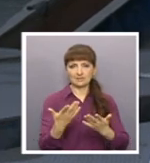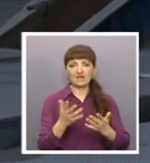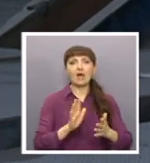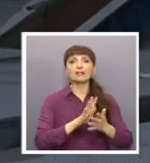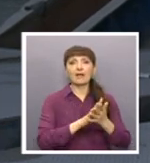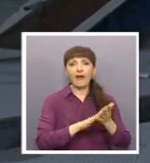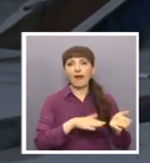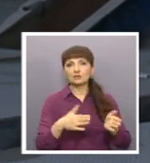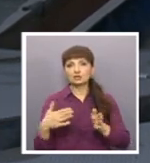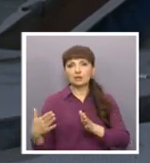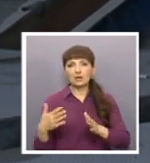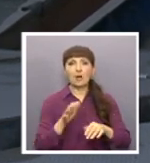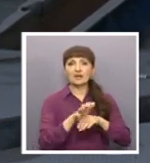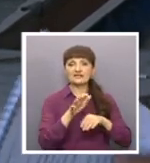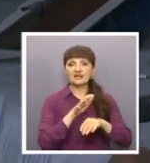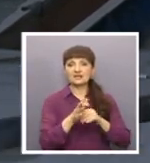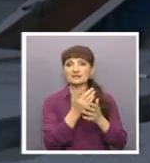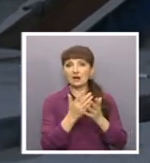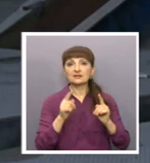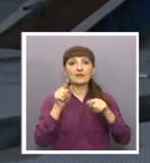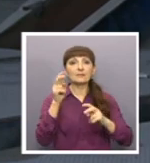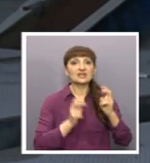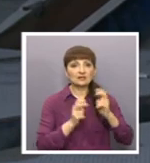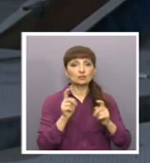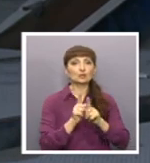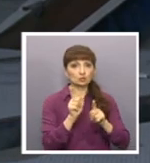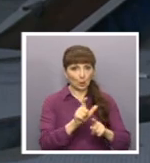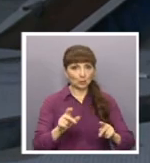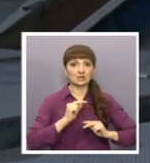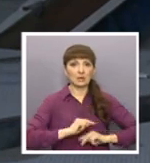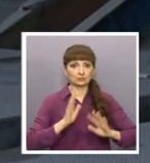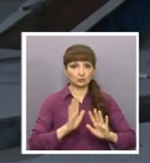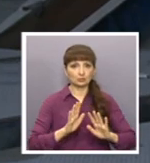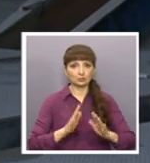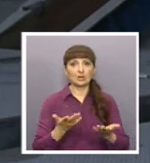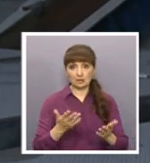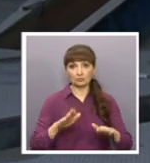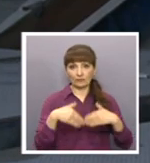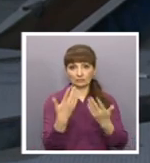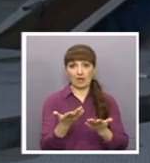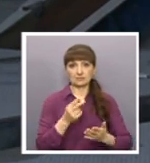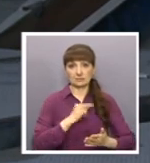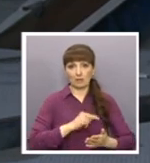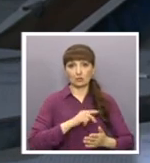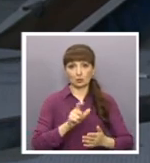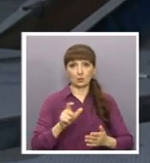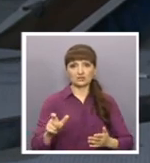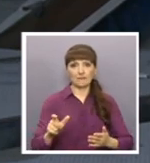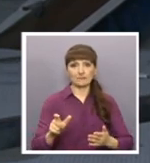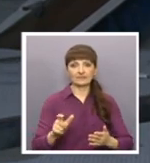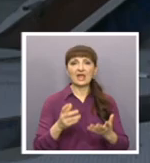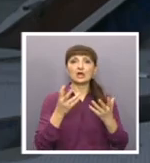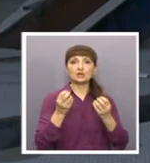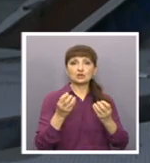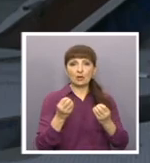цепочке производиться продукция, это на тех заводах тоже будут люди работать. Одним словом, это очень выгодно. Во-вторых, значит,